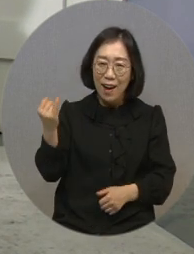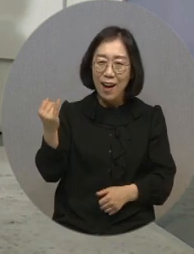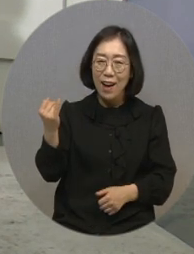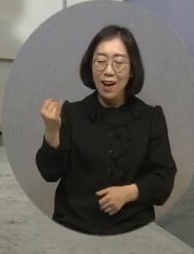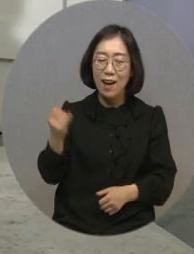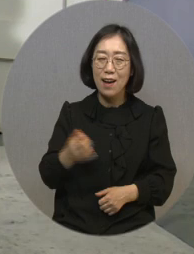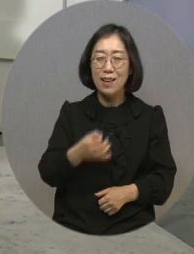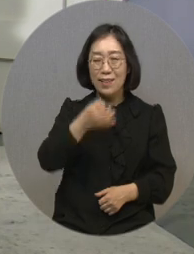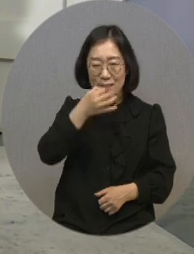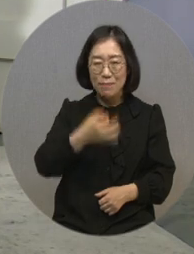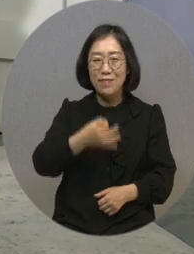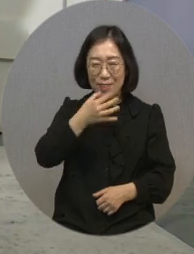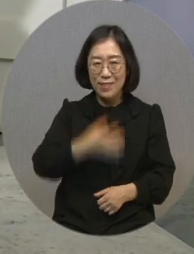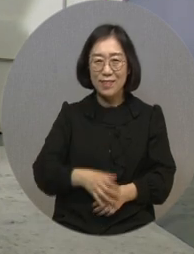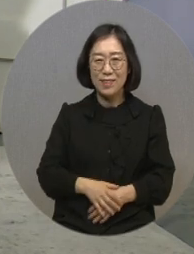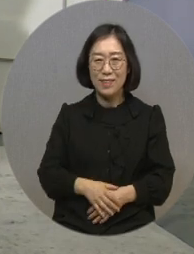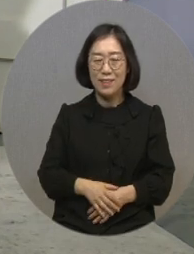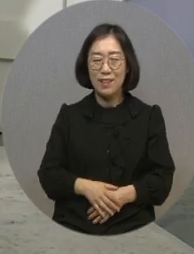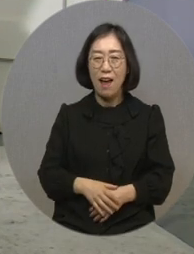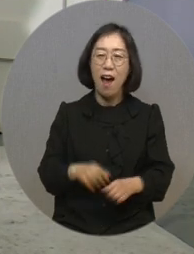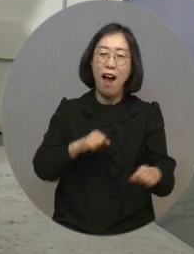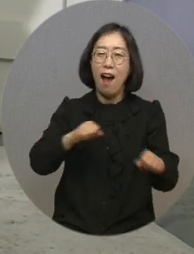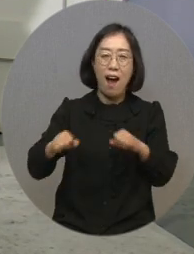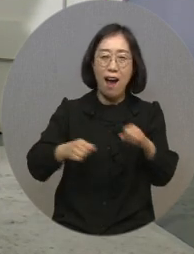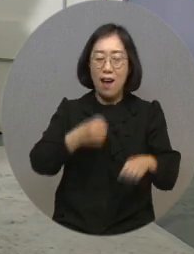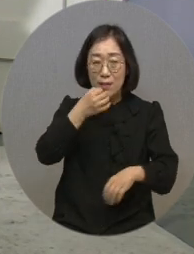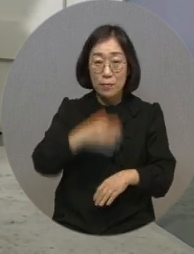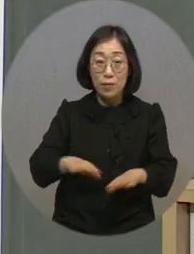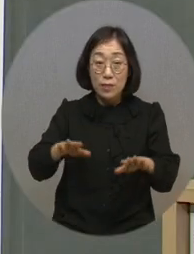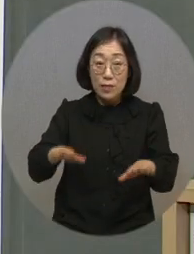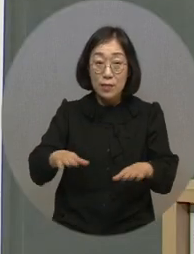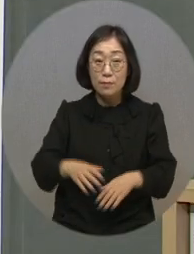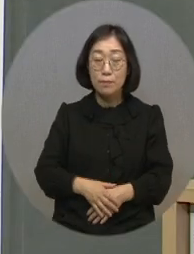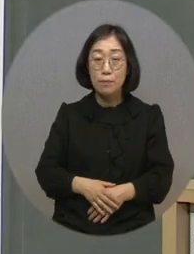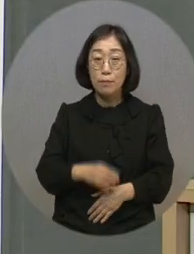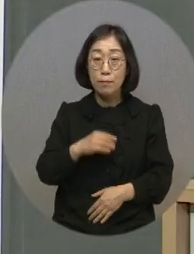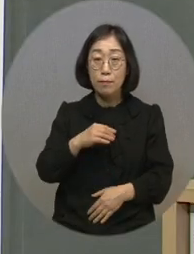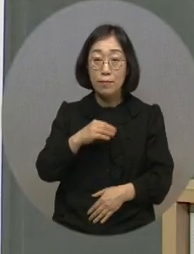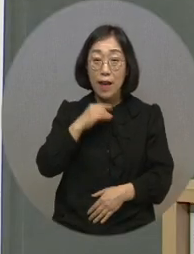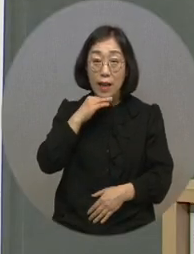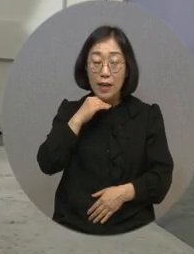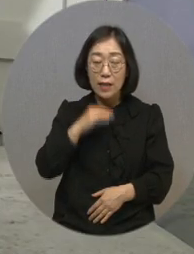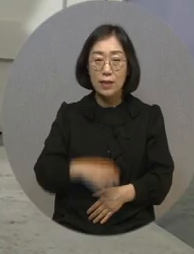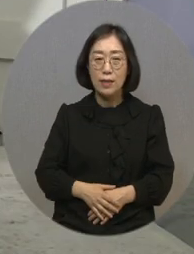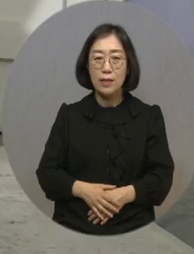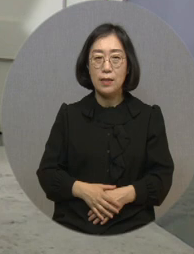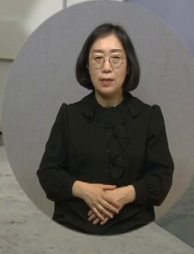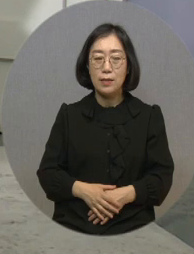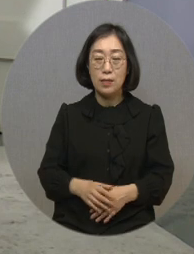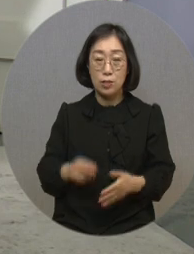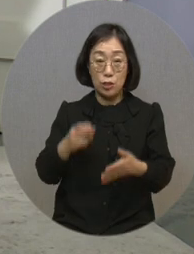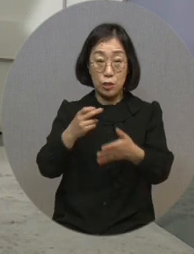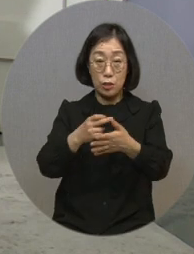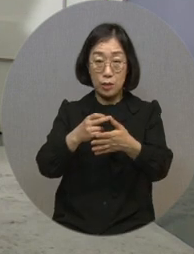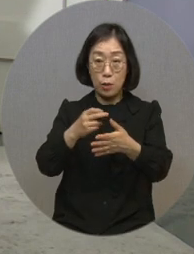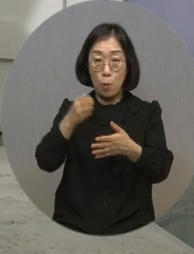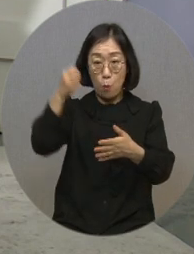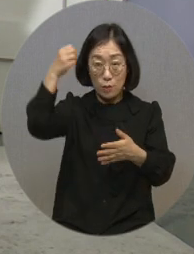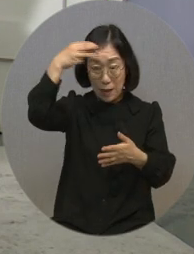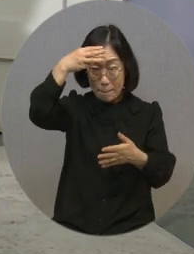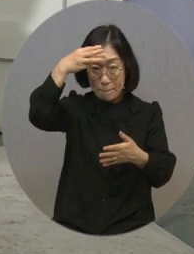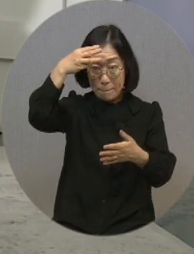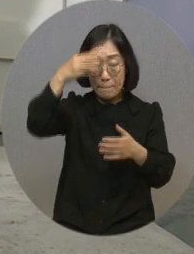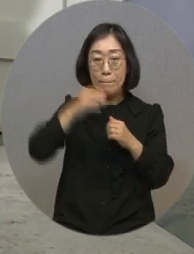처가 많이 힘들어하죠. 아무래도 에너지가 많이 드니까는요. 지금 몇 학년? 지금 이제 큰애는 이제 고등학교 3학년